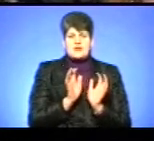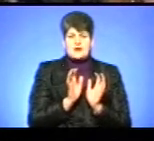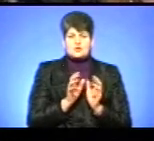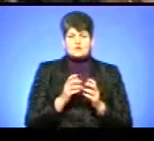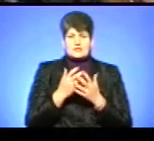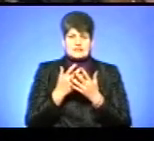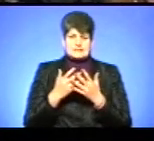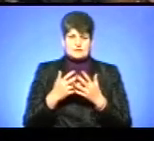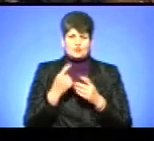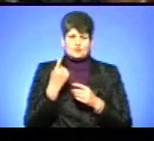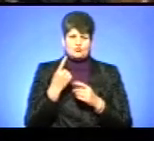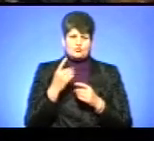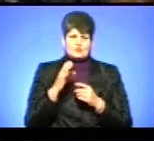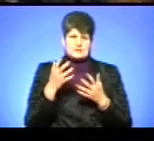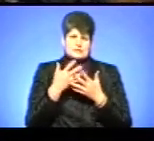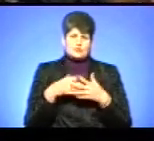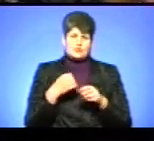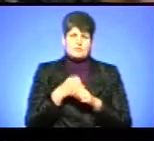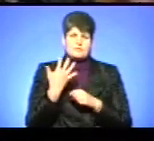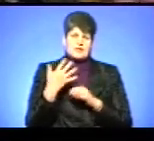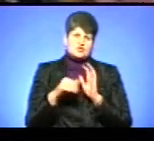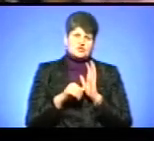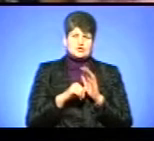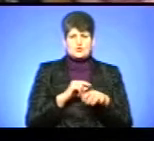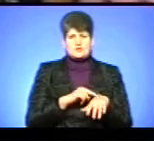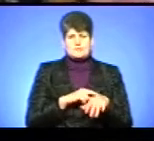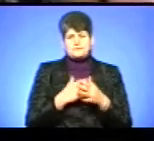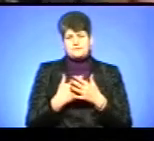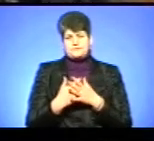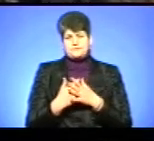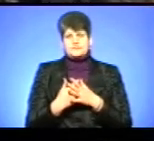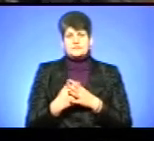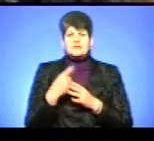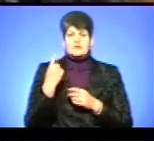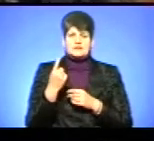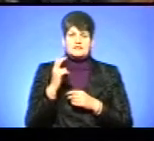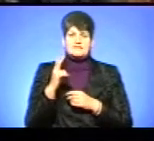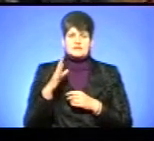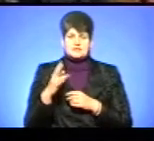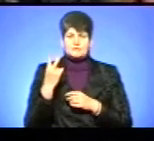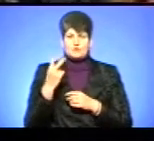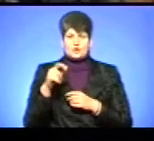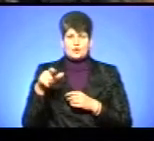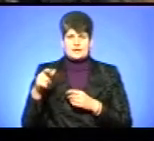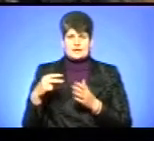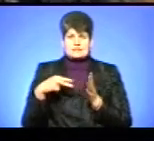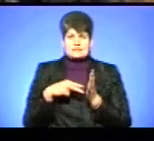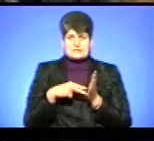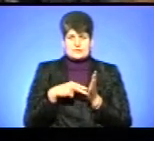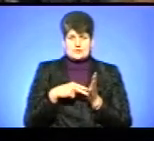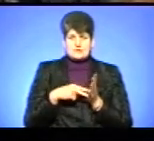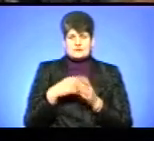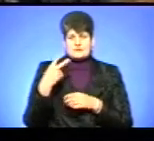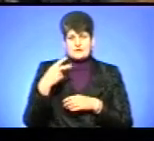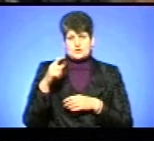ми створюємо протягом 5-6 годин, тобто, якщо на один квадратик ми по двоє людей стаємо, 20